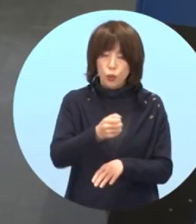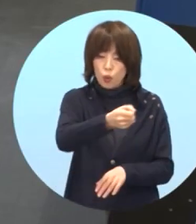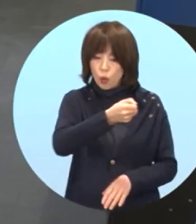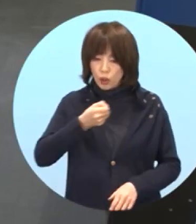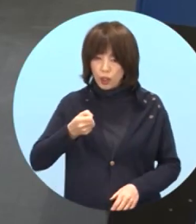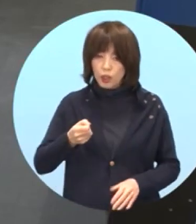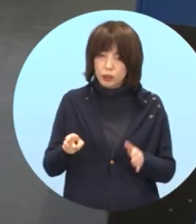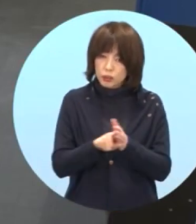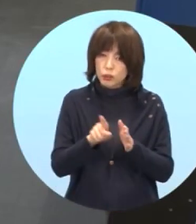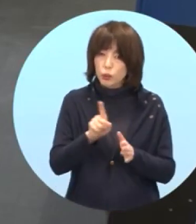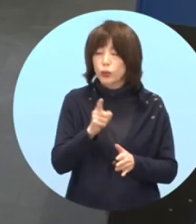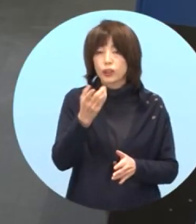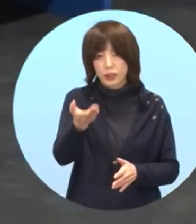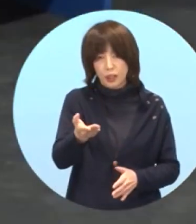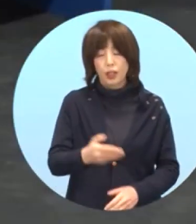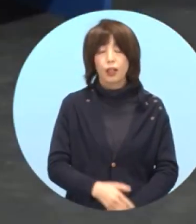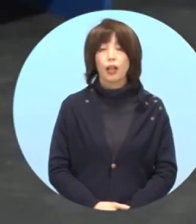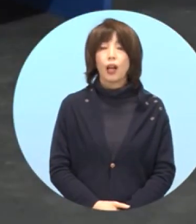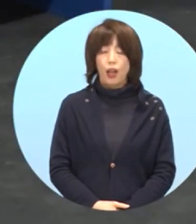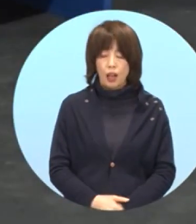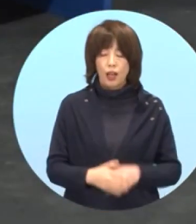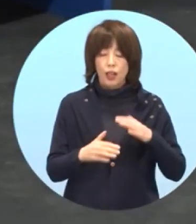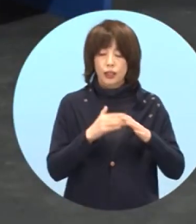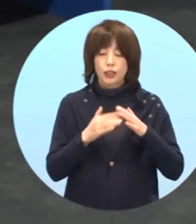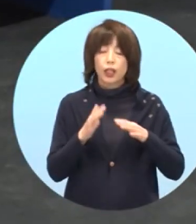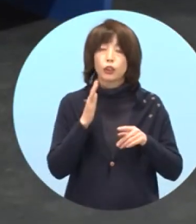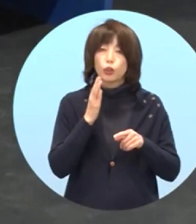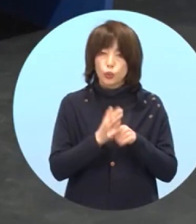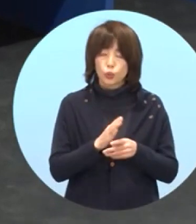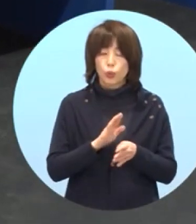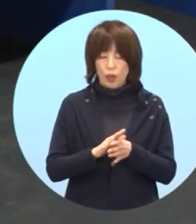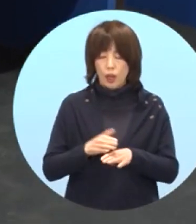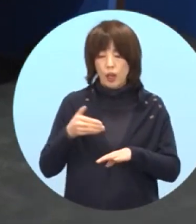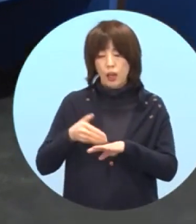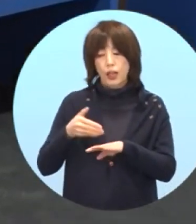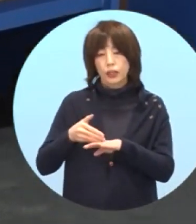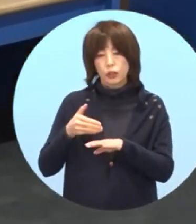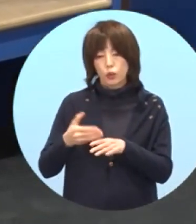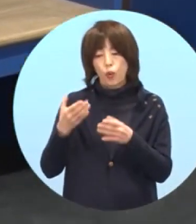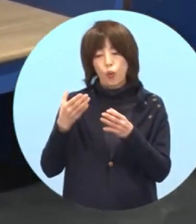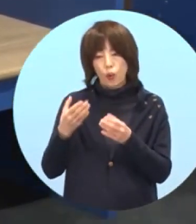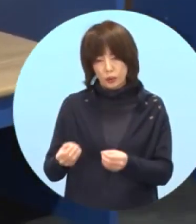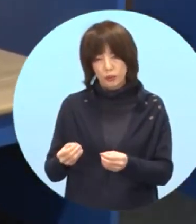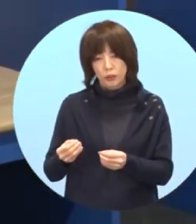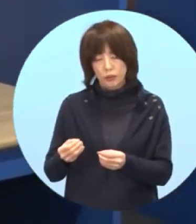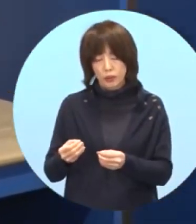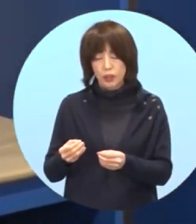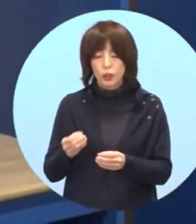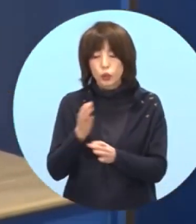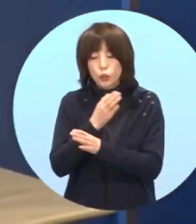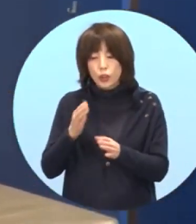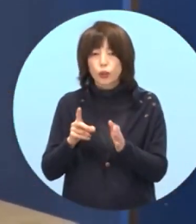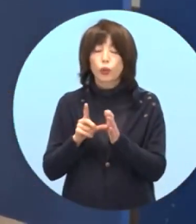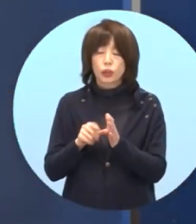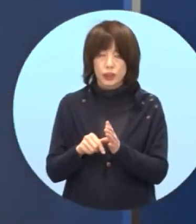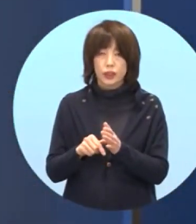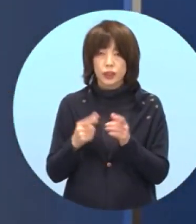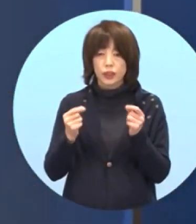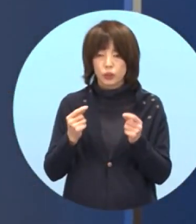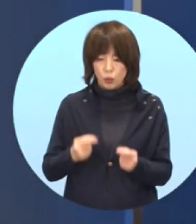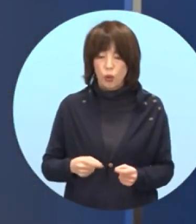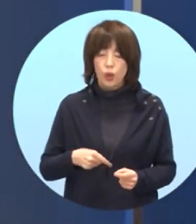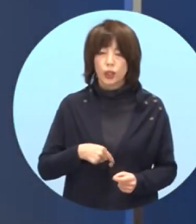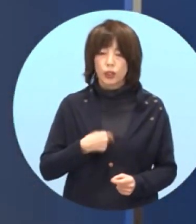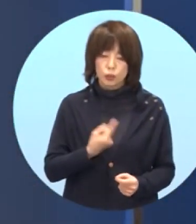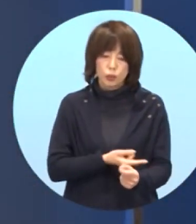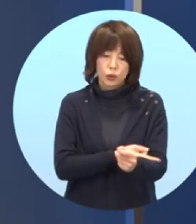については、 試合中であったり、練習と試合の間であったりっていう時にしっかり自分のパフ